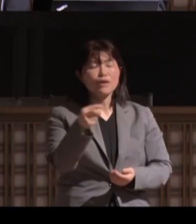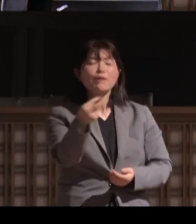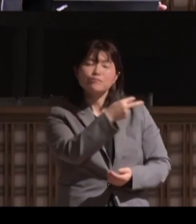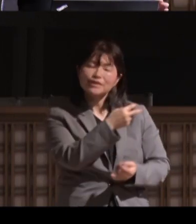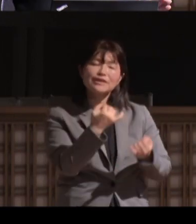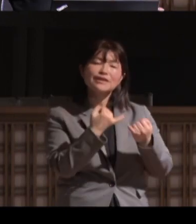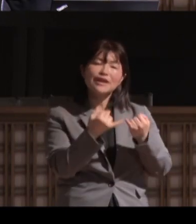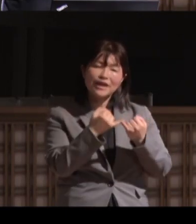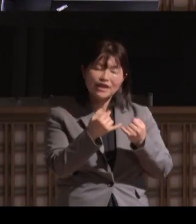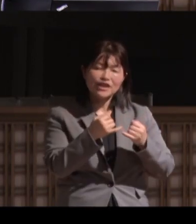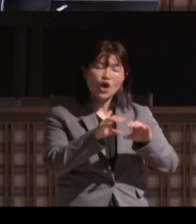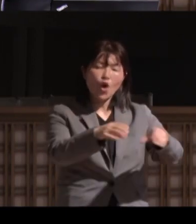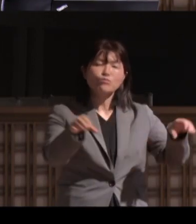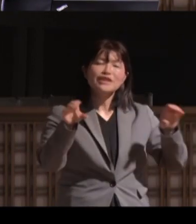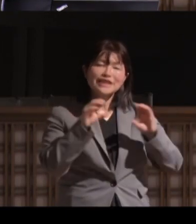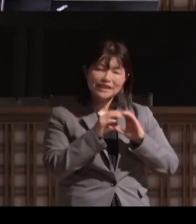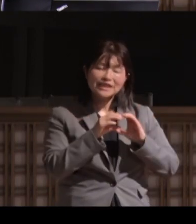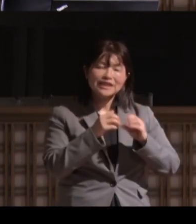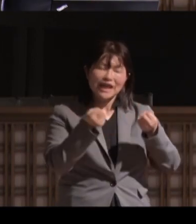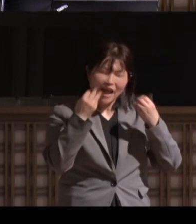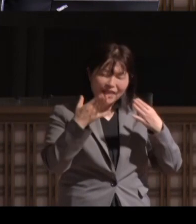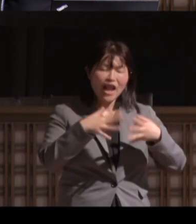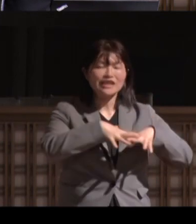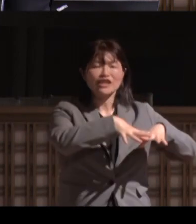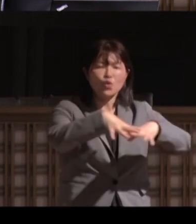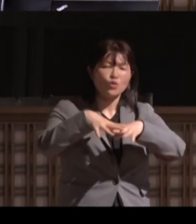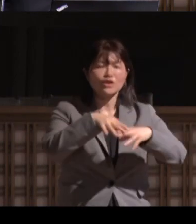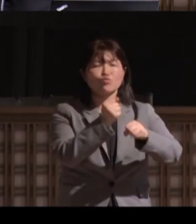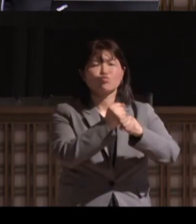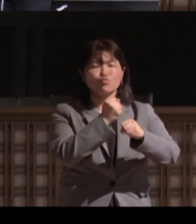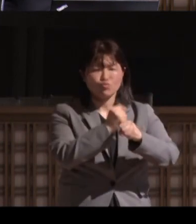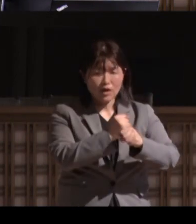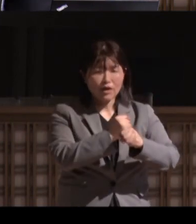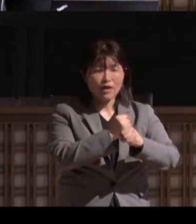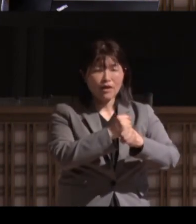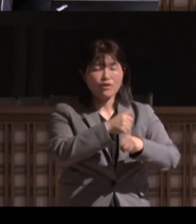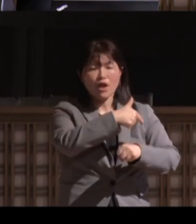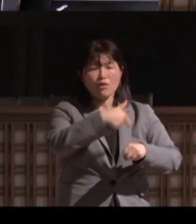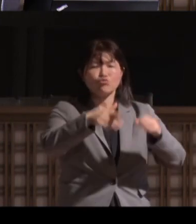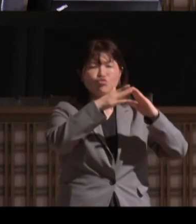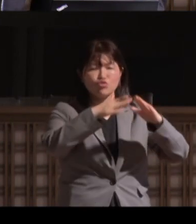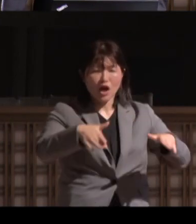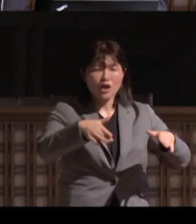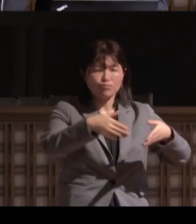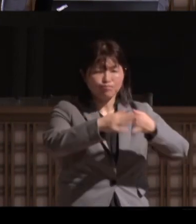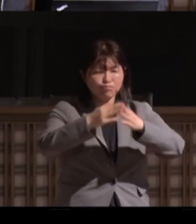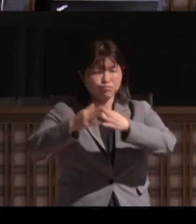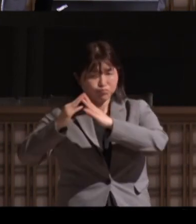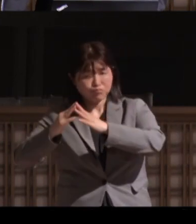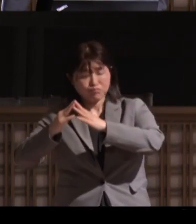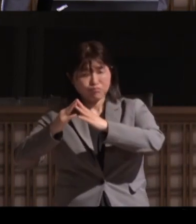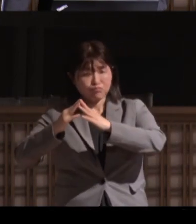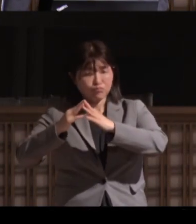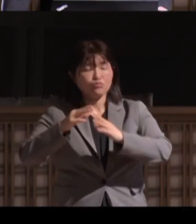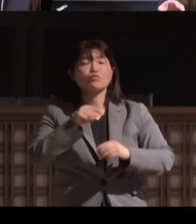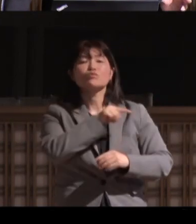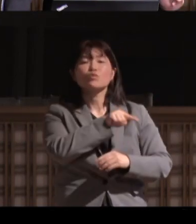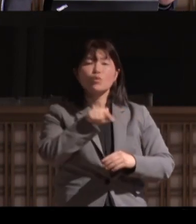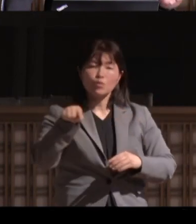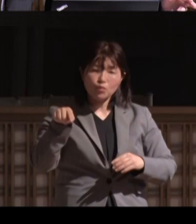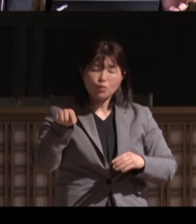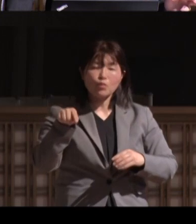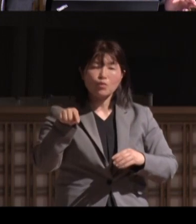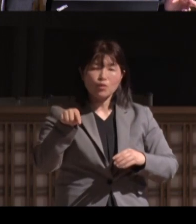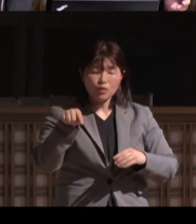コミュニティに新しい組織を作ってそしてえ部会を作ることが多いんですがえ部会を